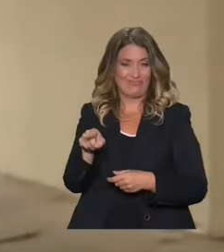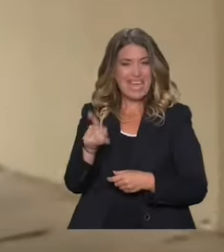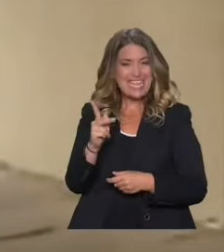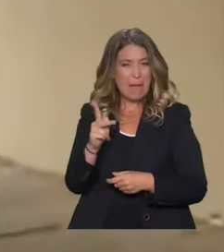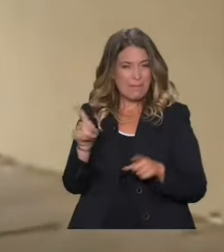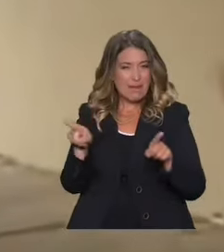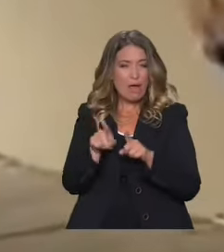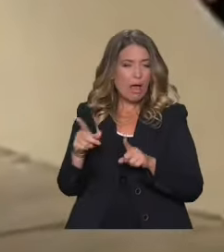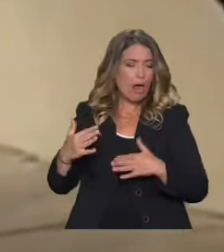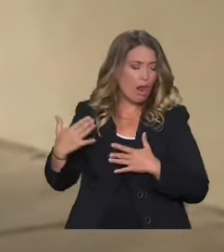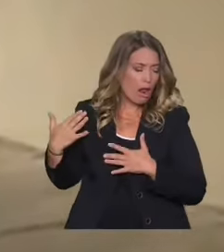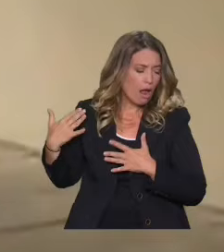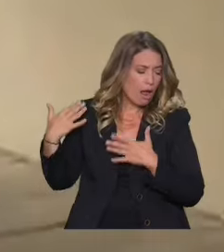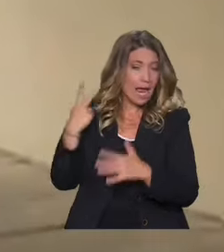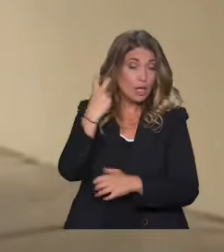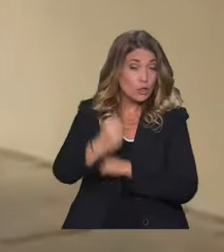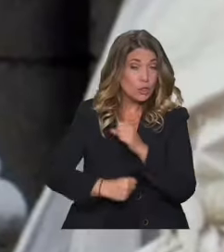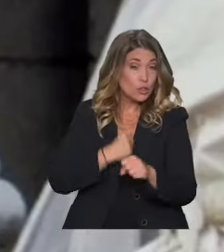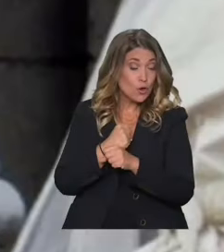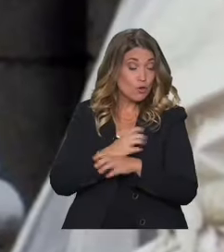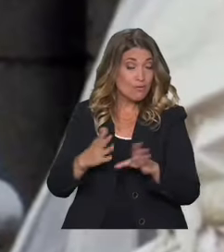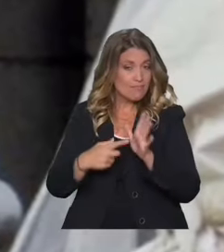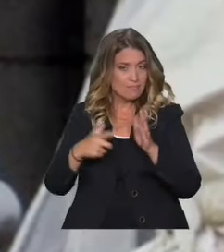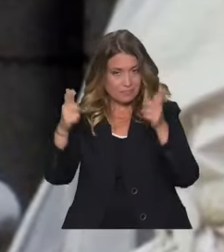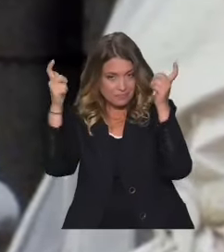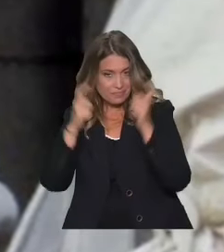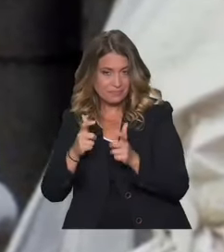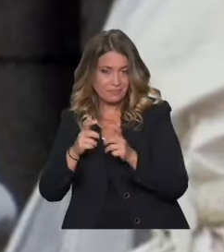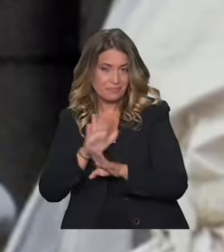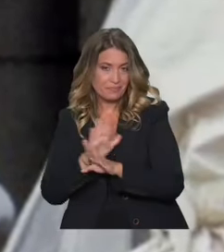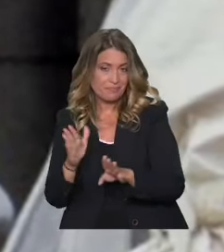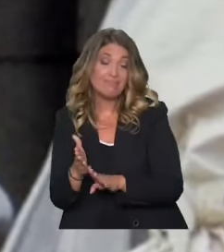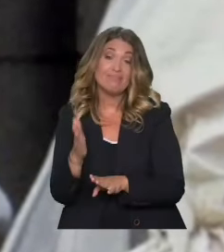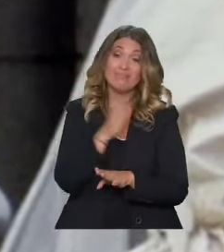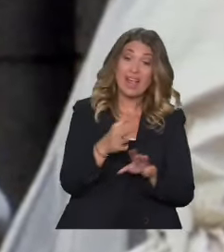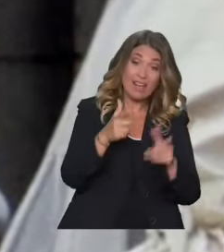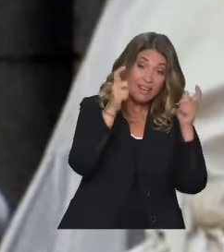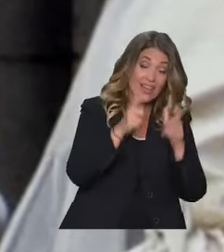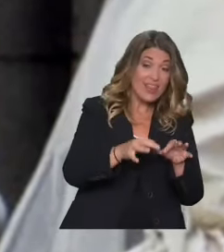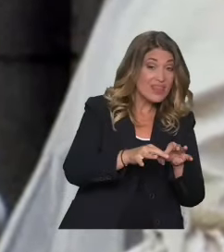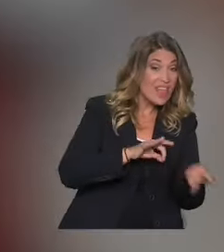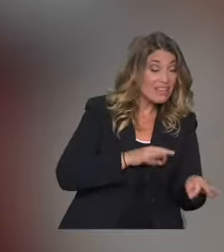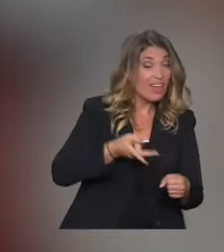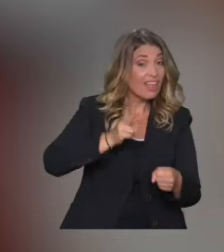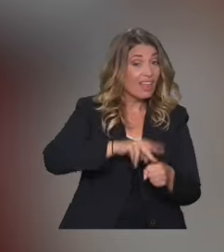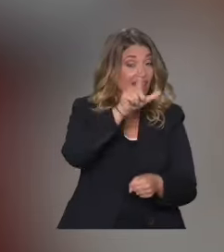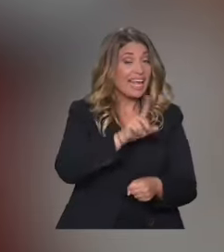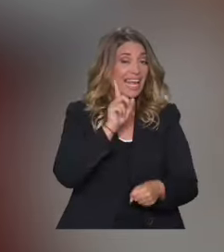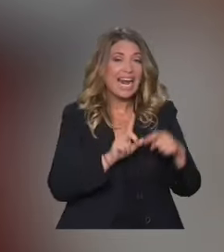και πλέον δεκαετιών. Μετά τον πιο εντυπωσιακό γάμο του 20ου αιώνα, το διαζύγιο και το θάνατο της πριγκίπισσας